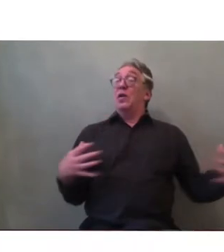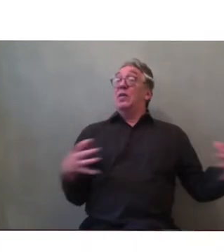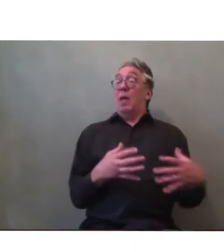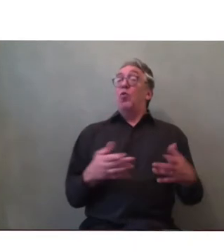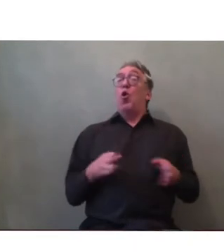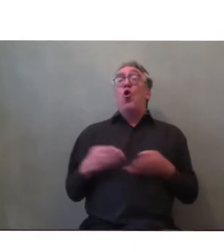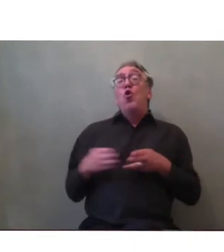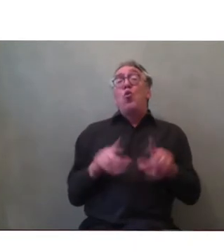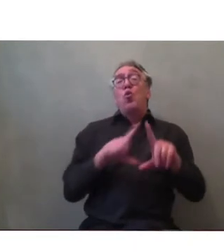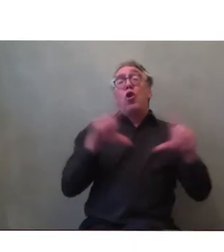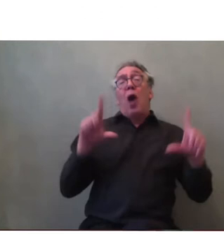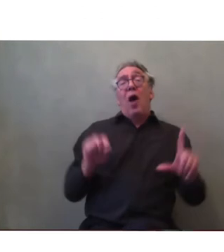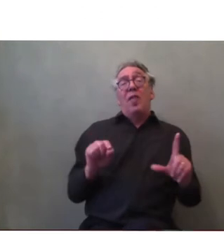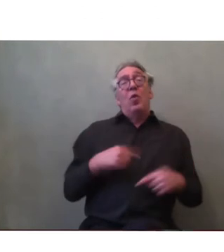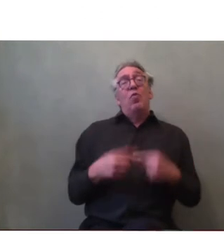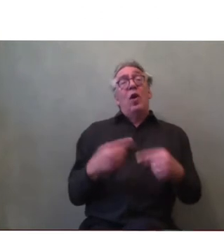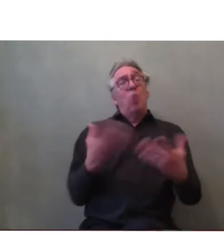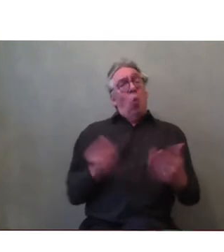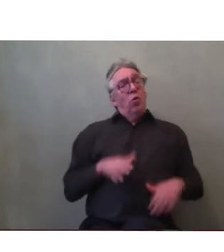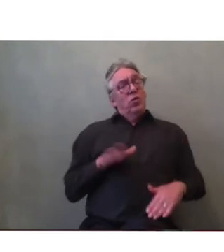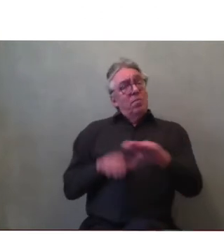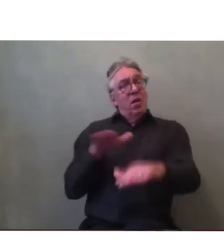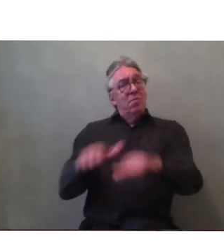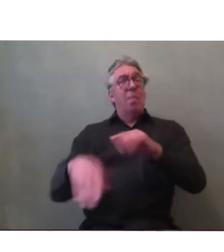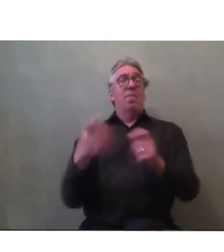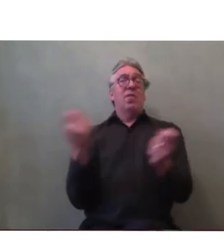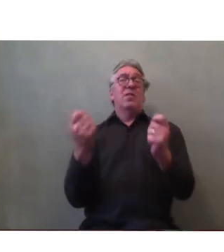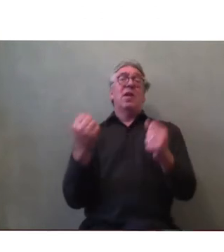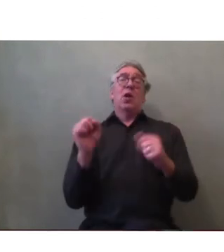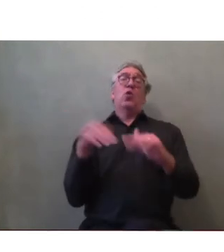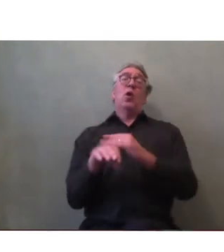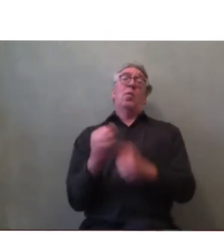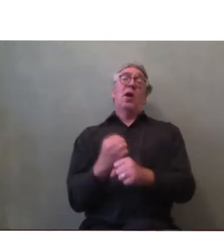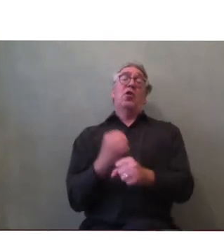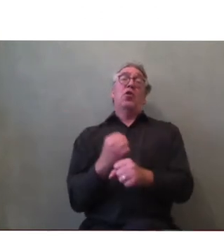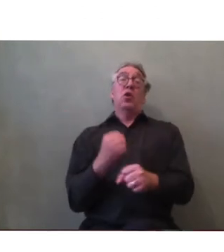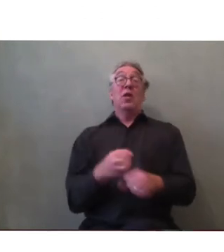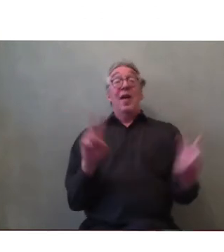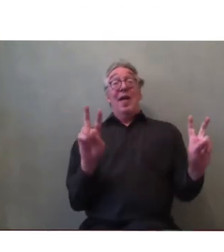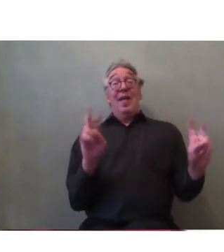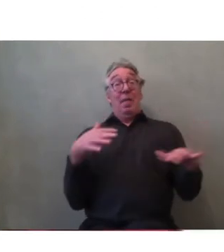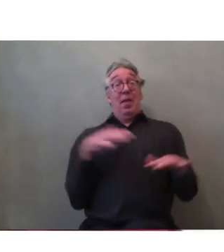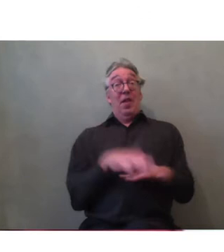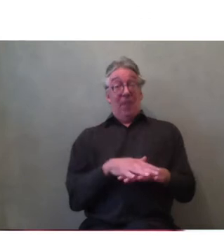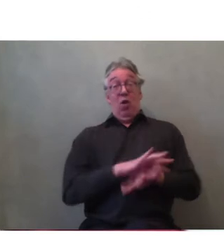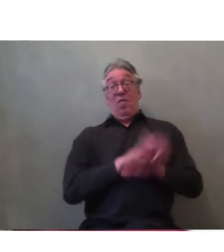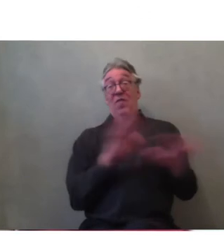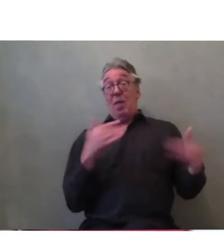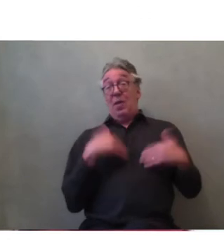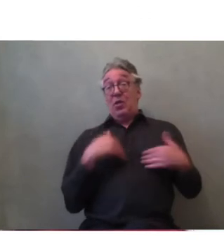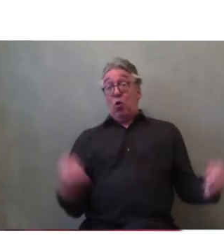je een festival toegankelijk maakt. Aan het themanetwerk doen veel mensen en organisaties mee.